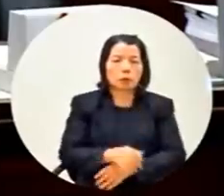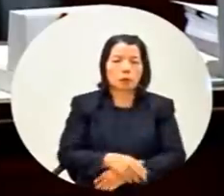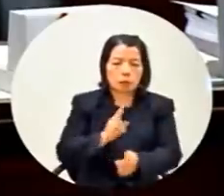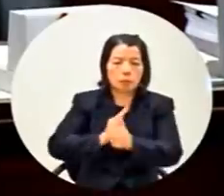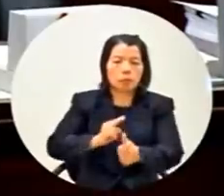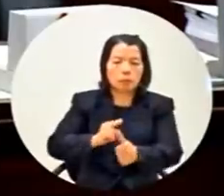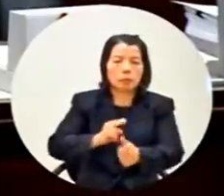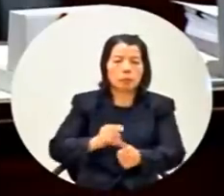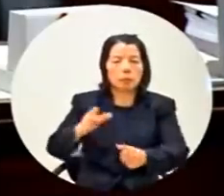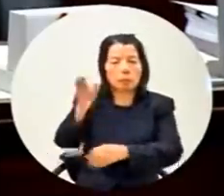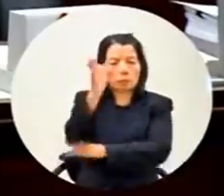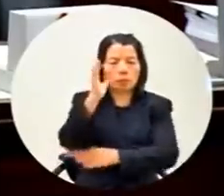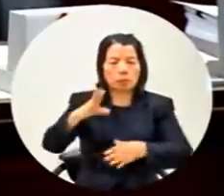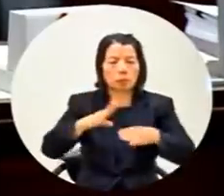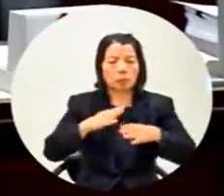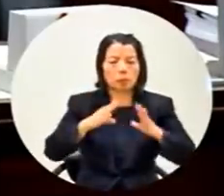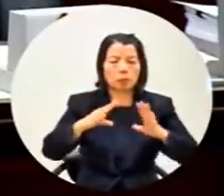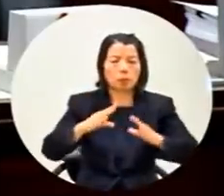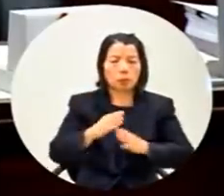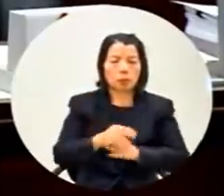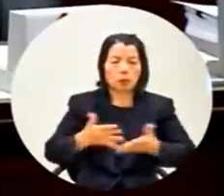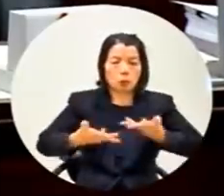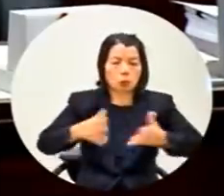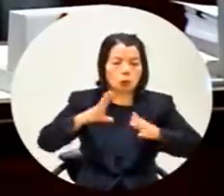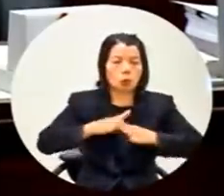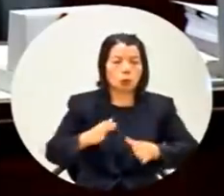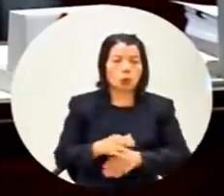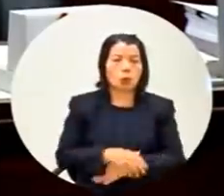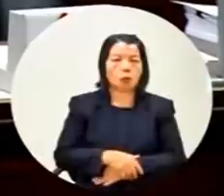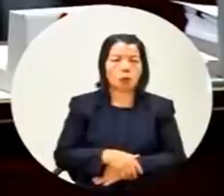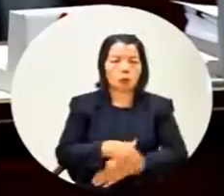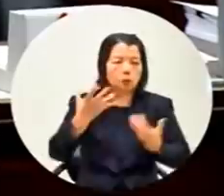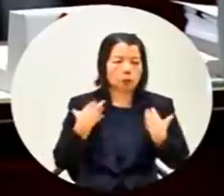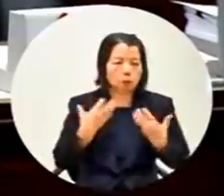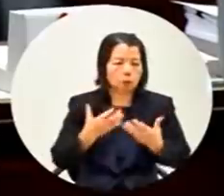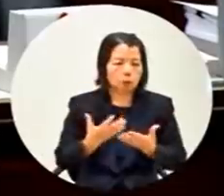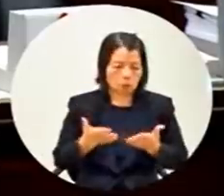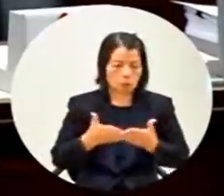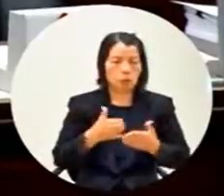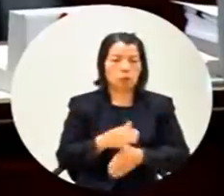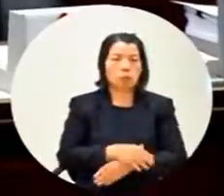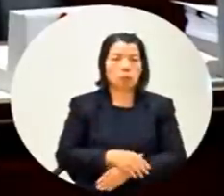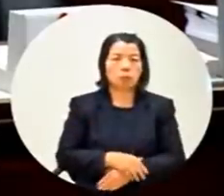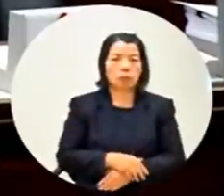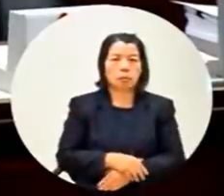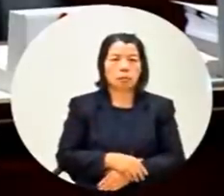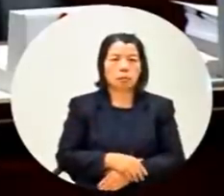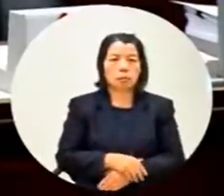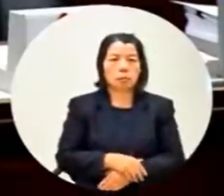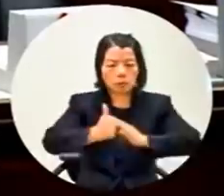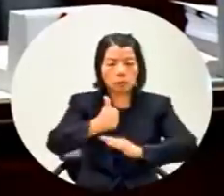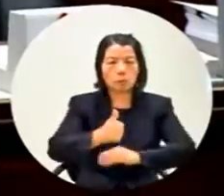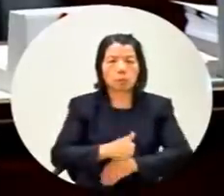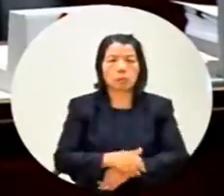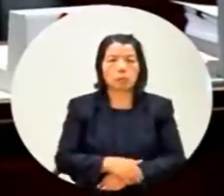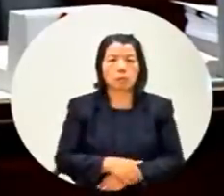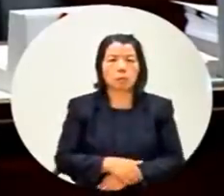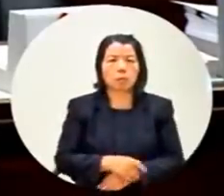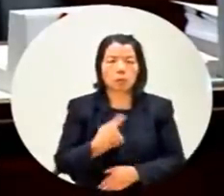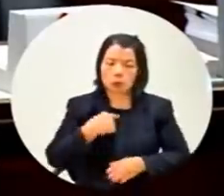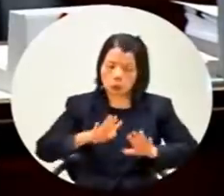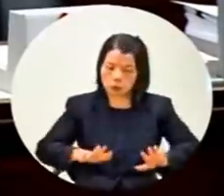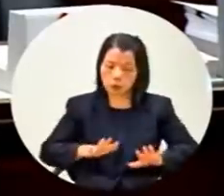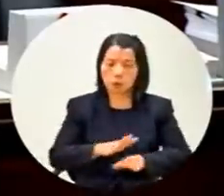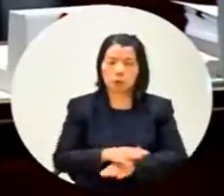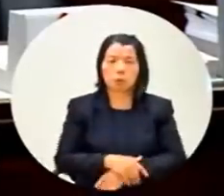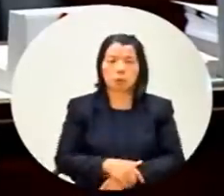官，陈局市长当然有行政责任啊。所以杨市长，本席在这